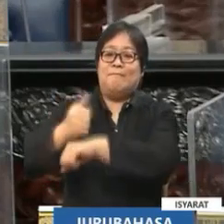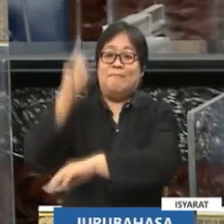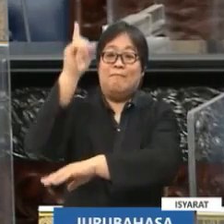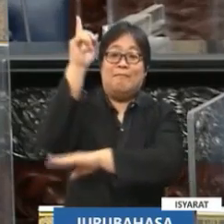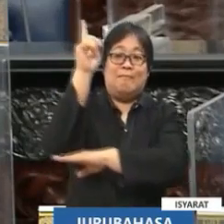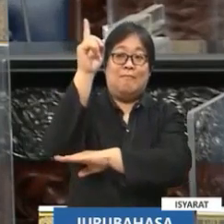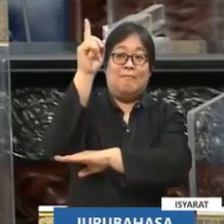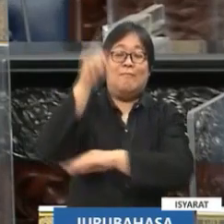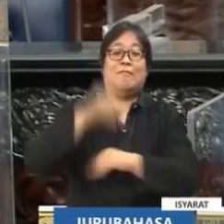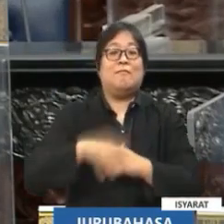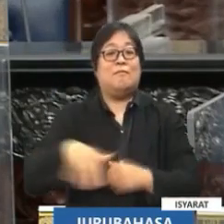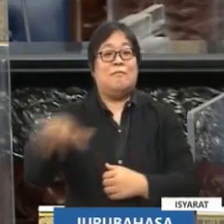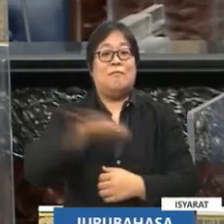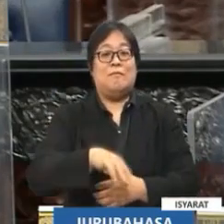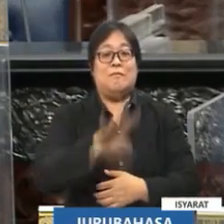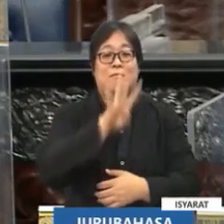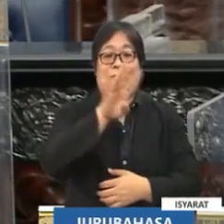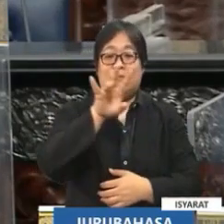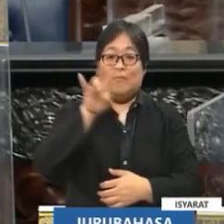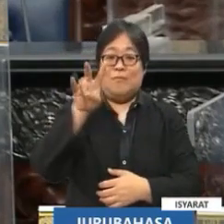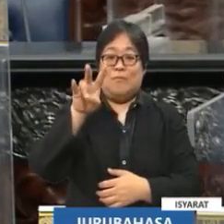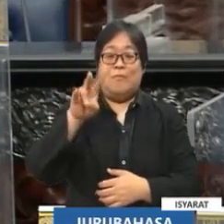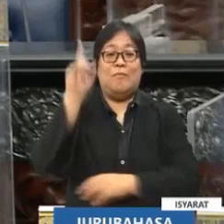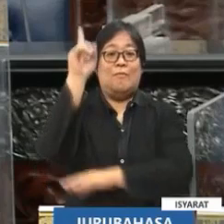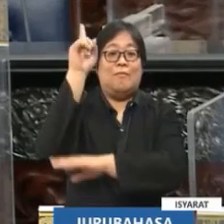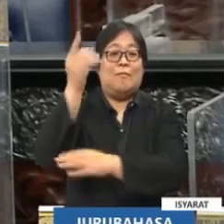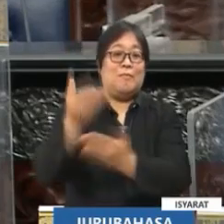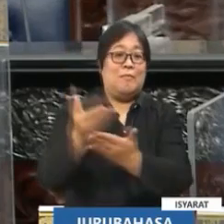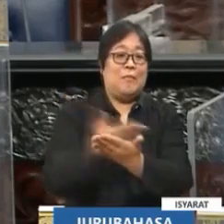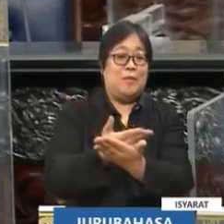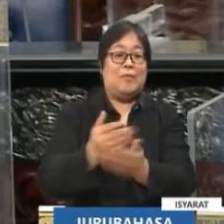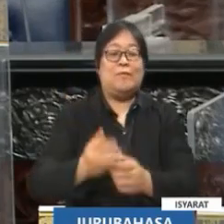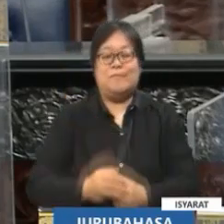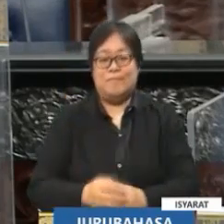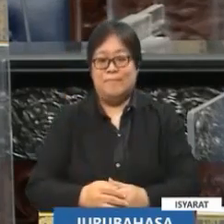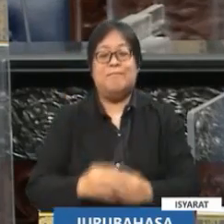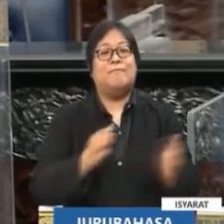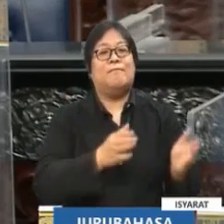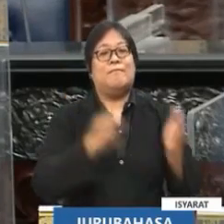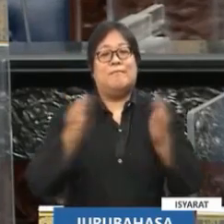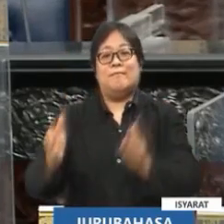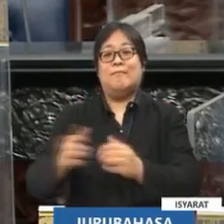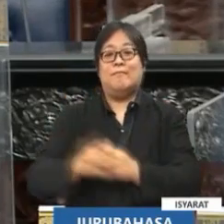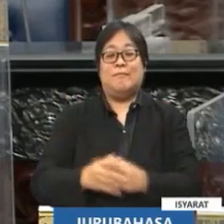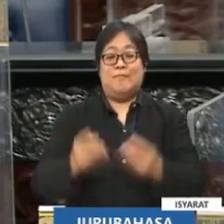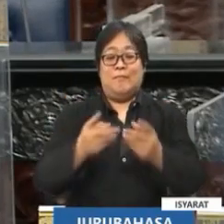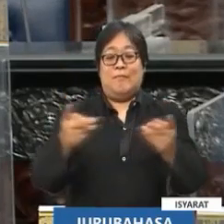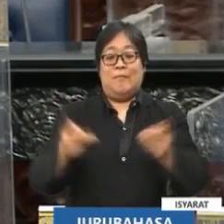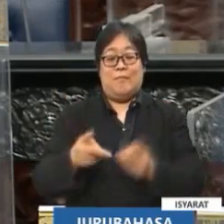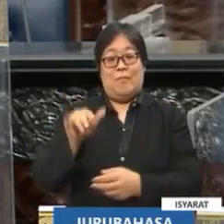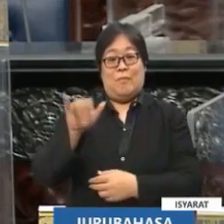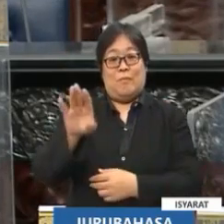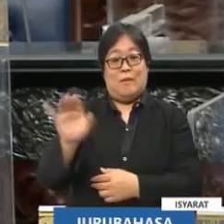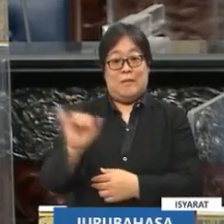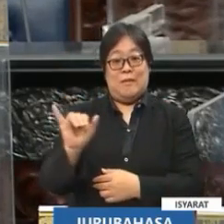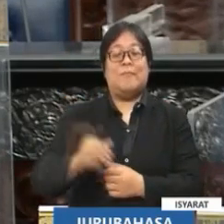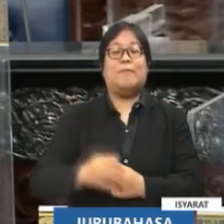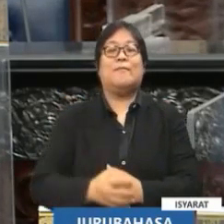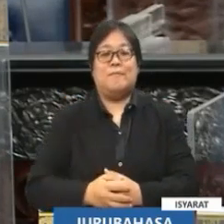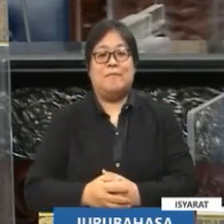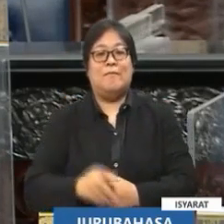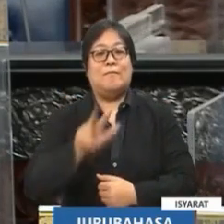iaitu sebanyak 47 menara baru. Di samping itu Yang Berhormat, di kawasan Yang Berhormat juga